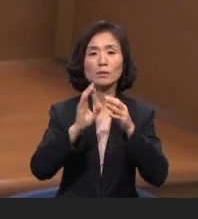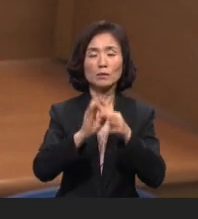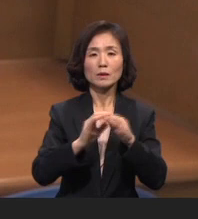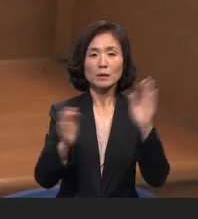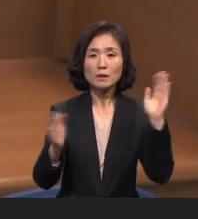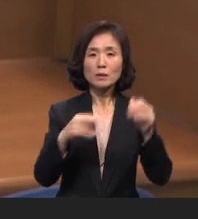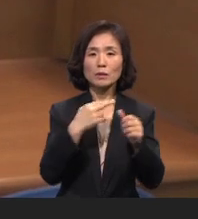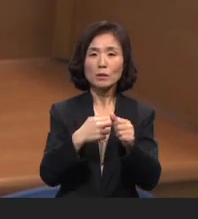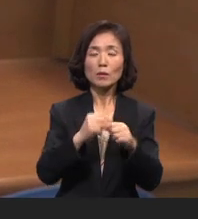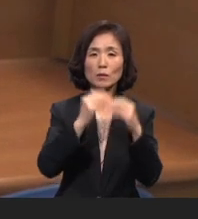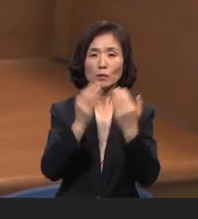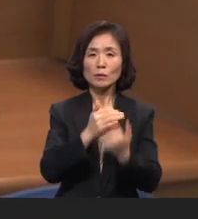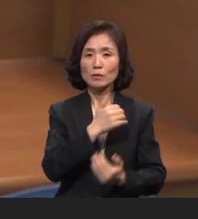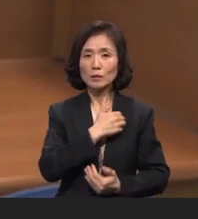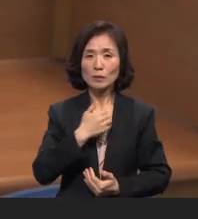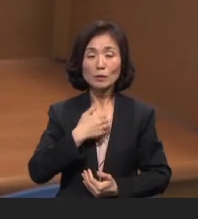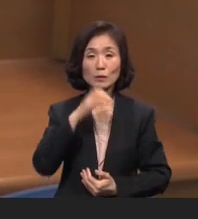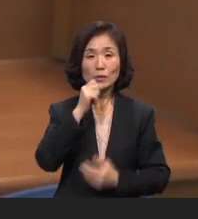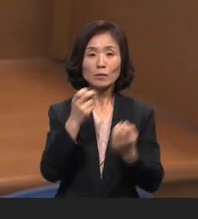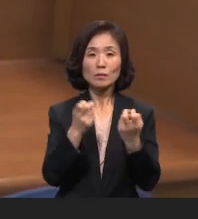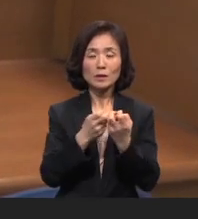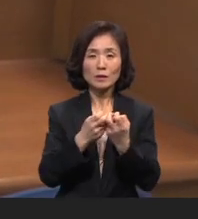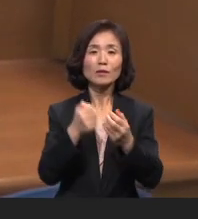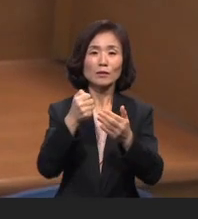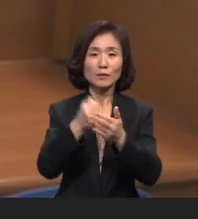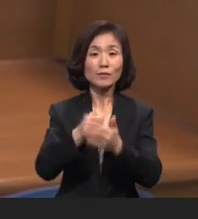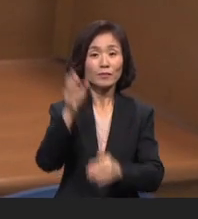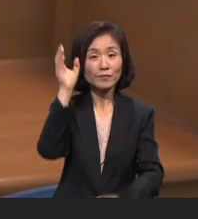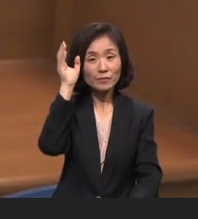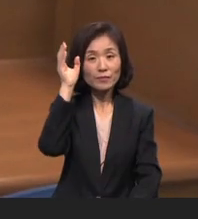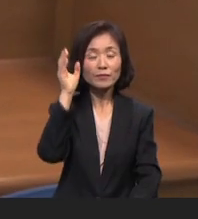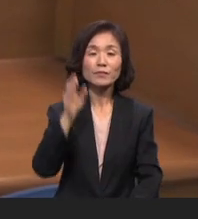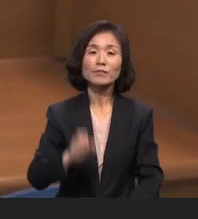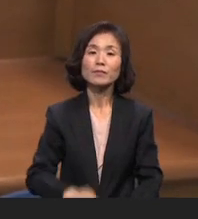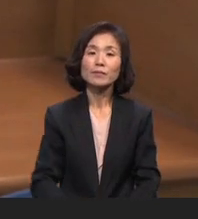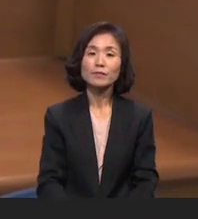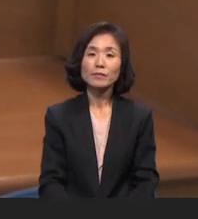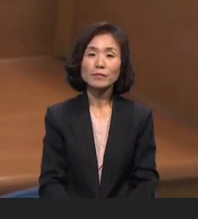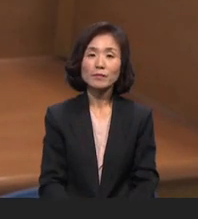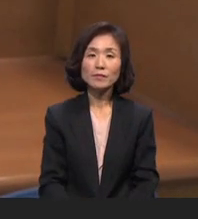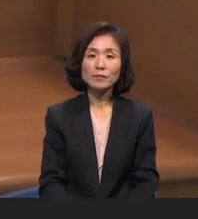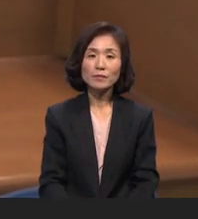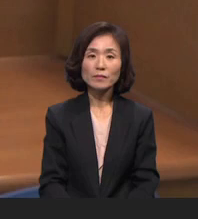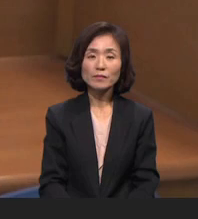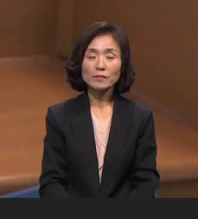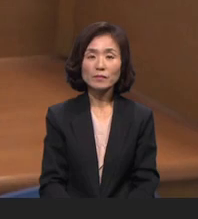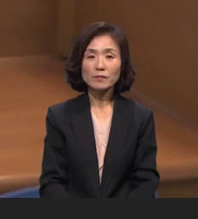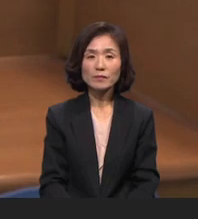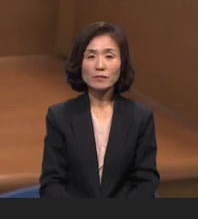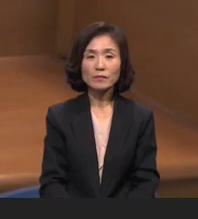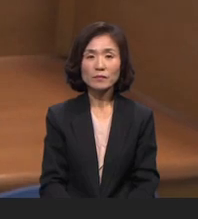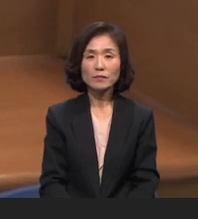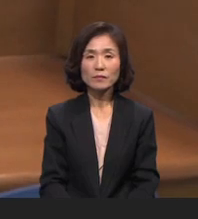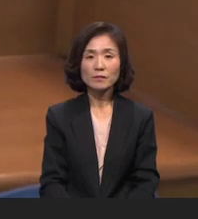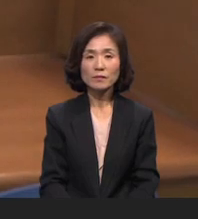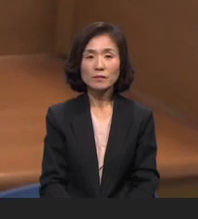모두 만족할 수 있는 방향으로 이루어지길 기대해 봅니다. EBS 스쿨 리포터 박다은입니다.